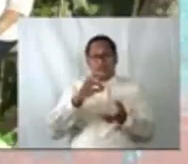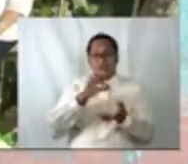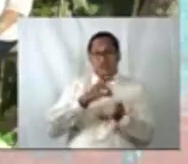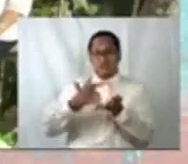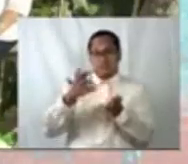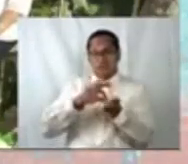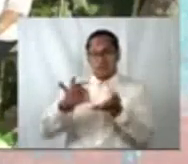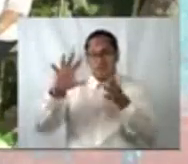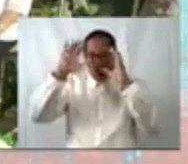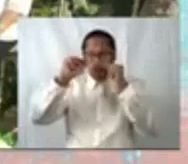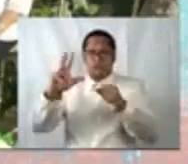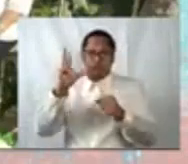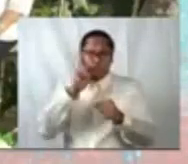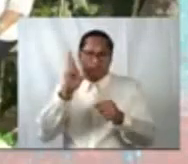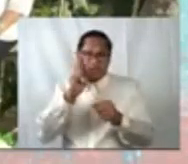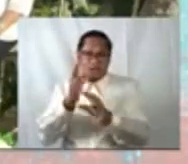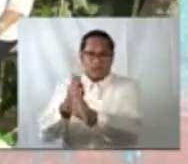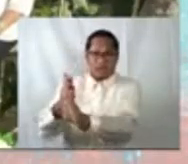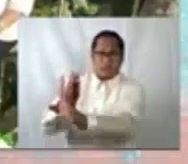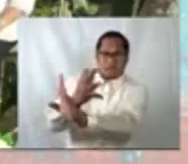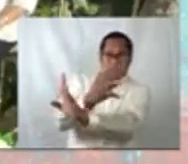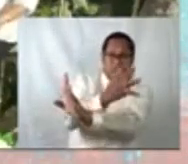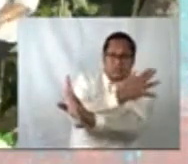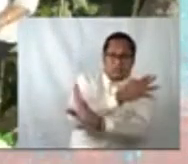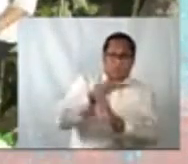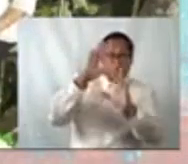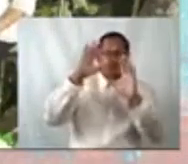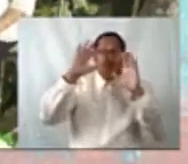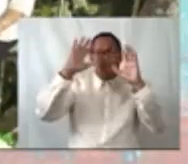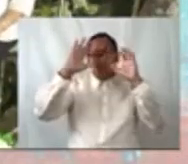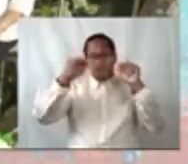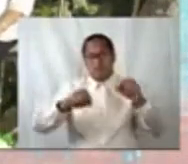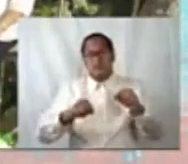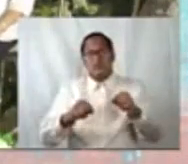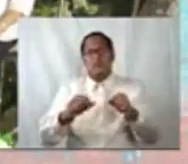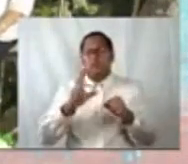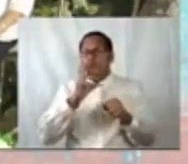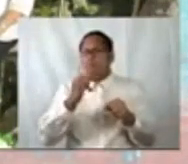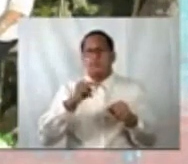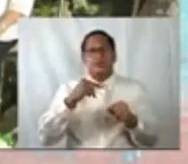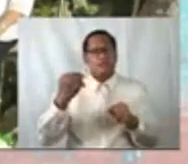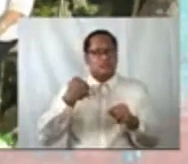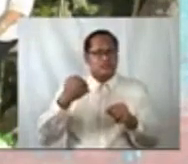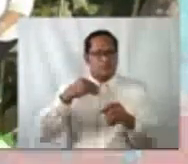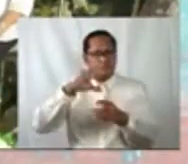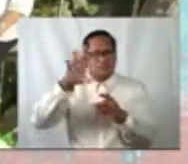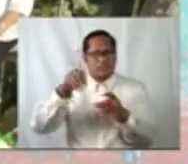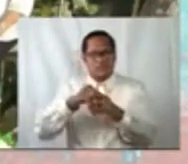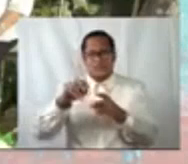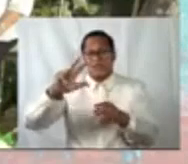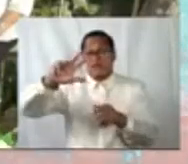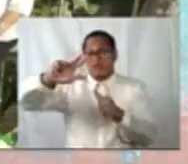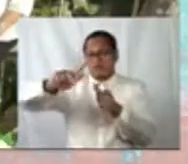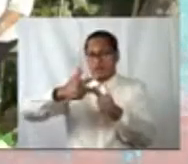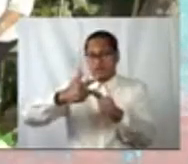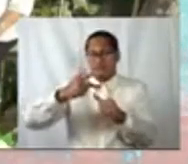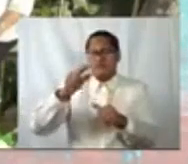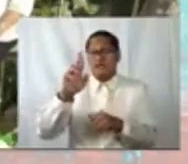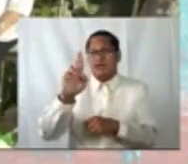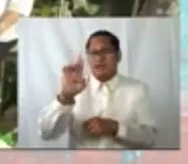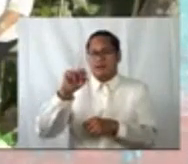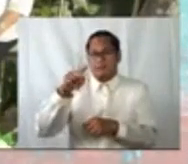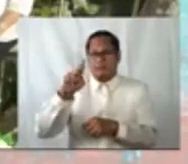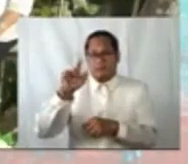Duterte kasama yung ibang presidente na hindi naman kasama dun sa ikatlong republika ng independensya noong